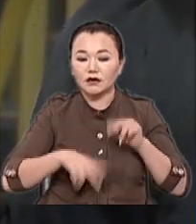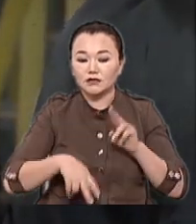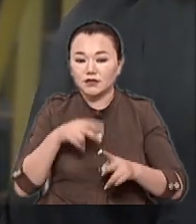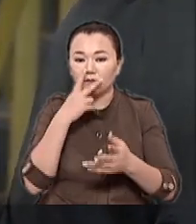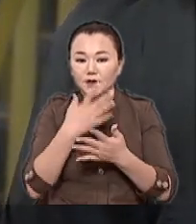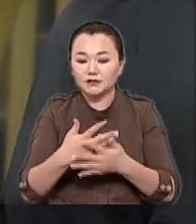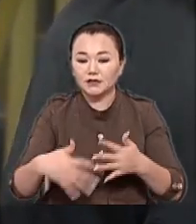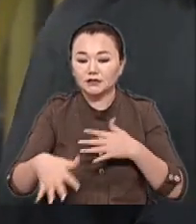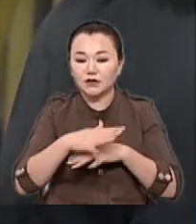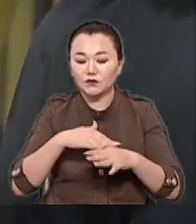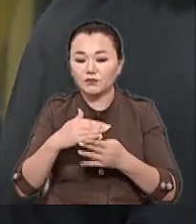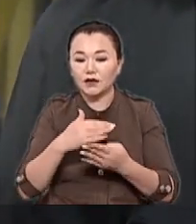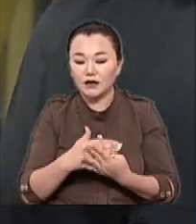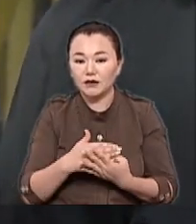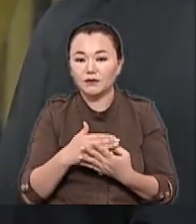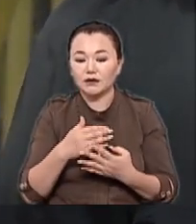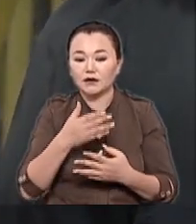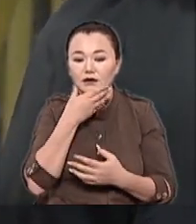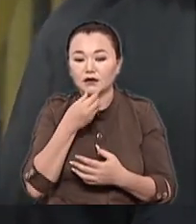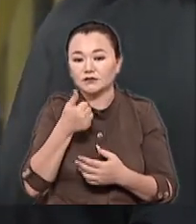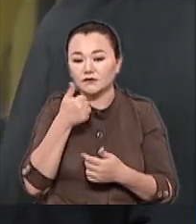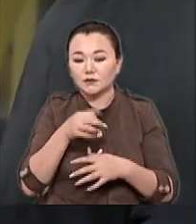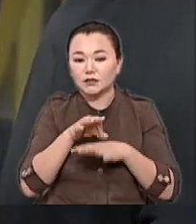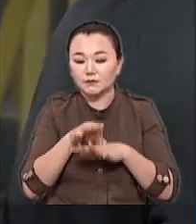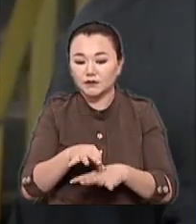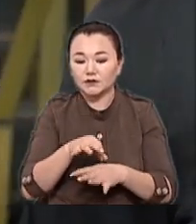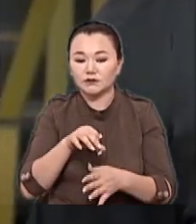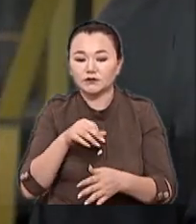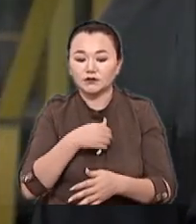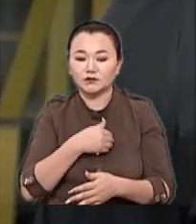елге көрсетіп, бағдарламаны жақсы өтуіне атсалысу.